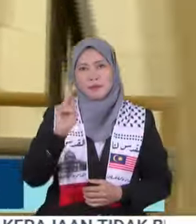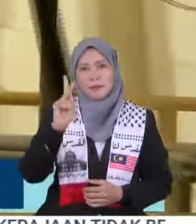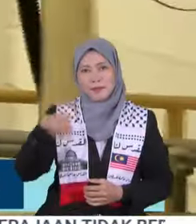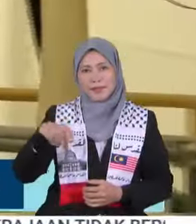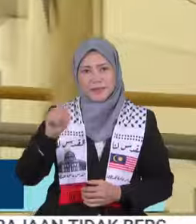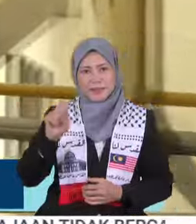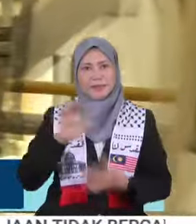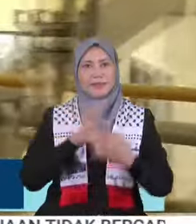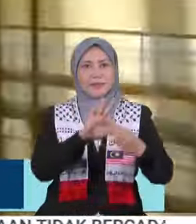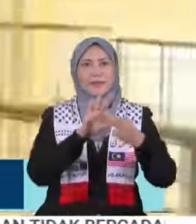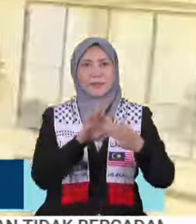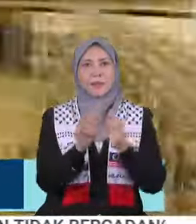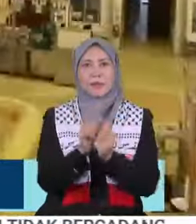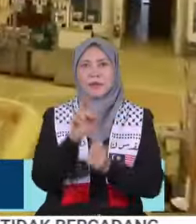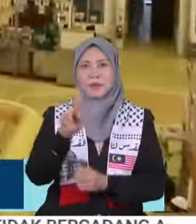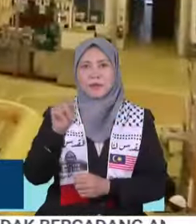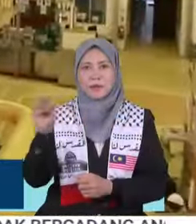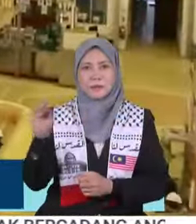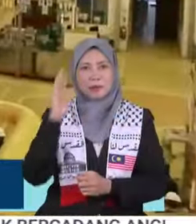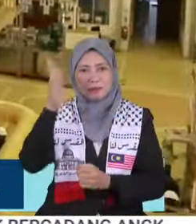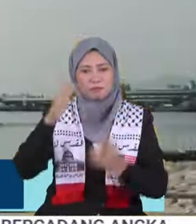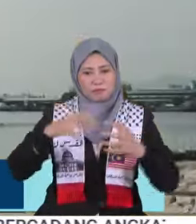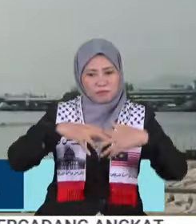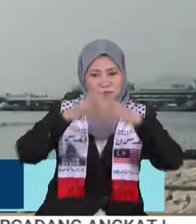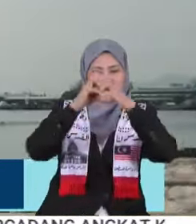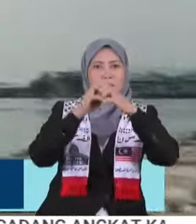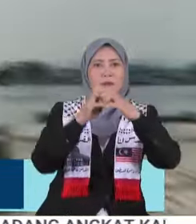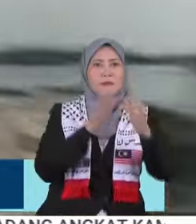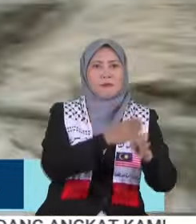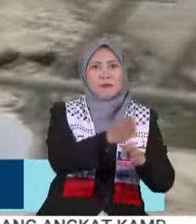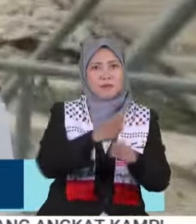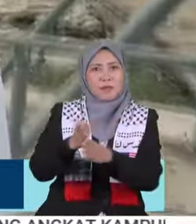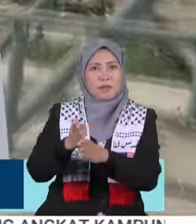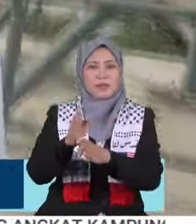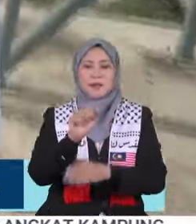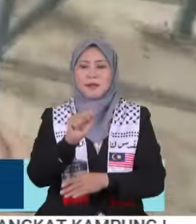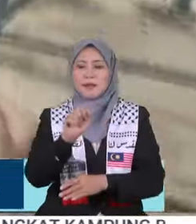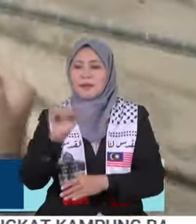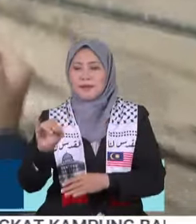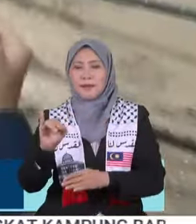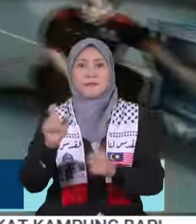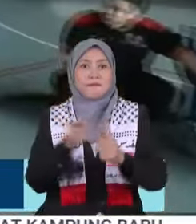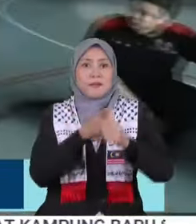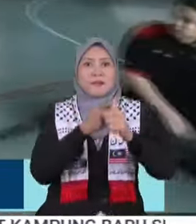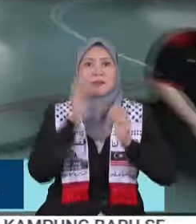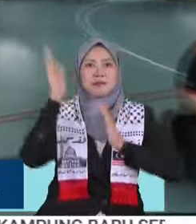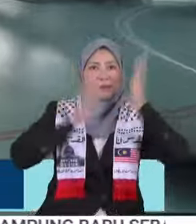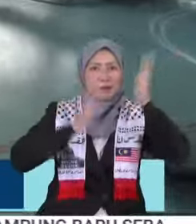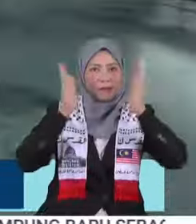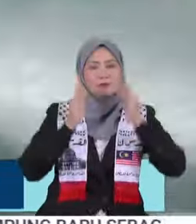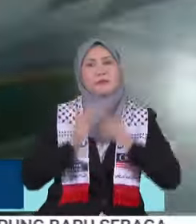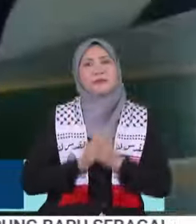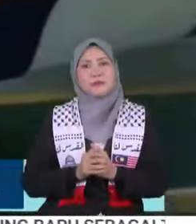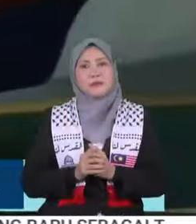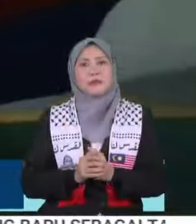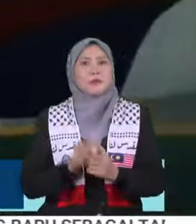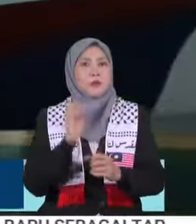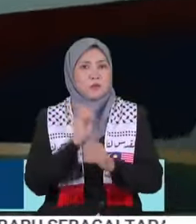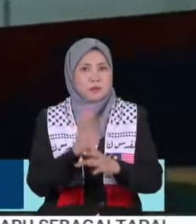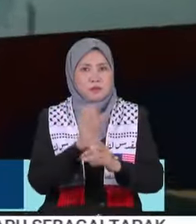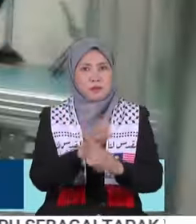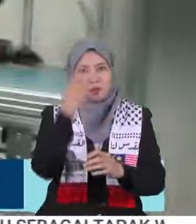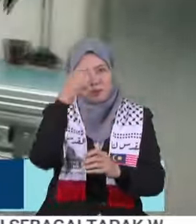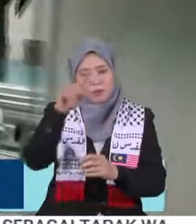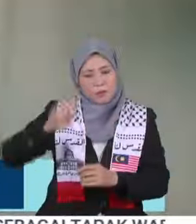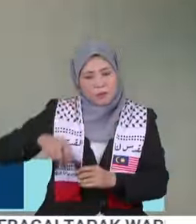KPT dengan kerjasama UTM sedang membangunkan Fakulti Kecerdasan Buatan AI pertama di Malaysia. Ia sebagai satu daripada